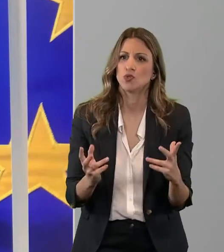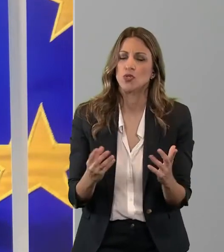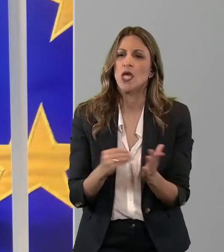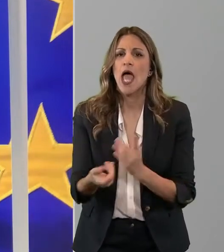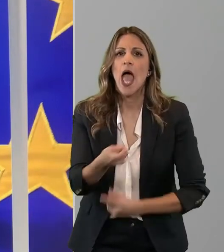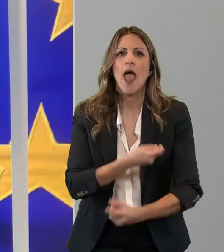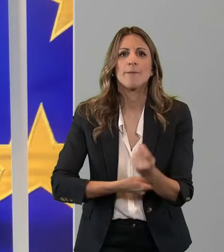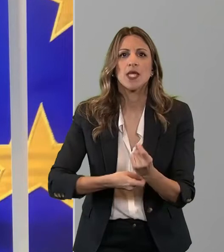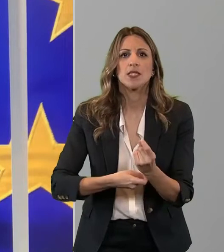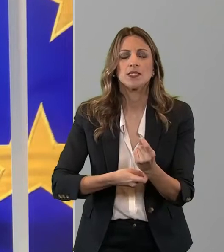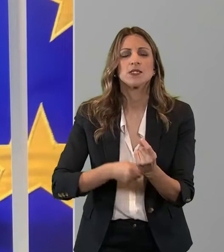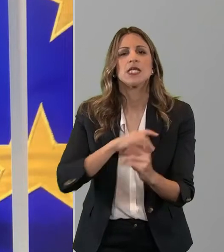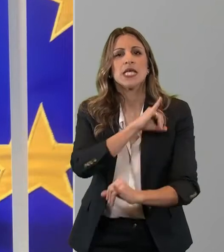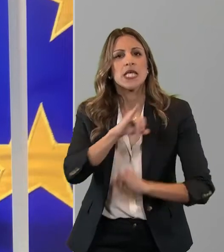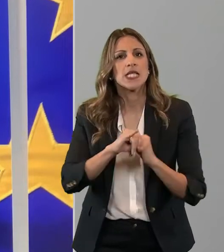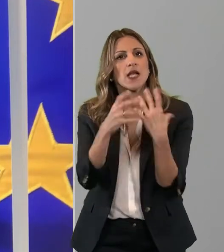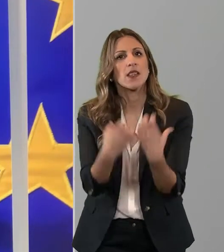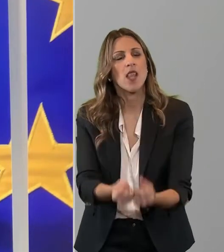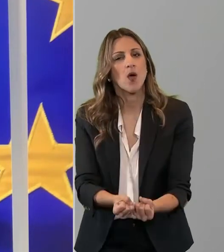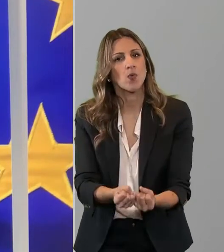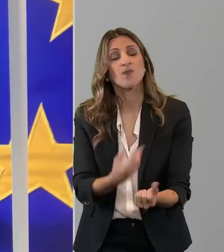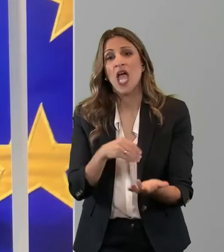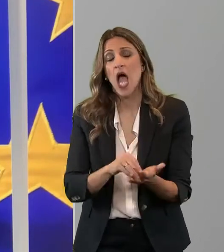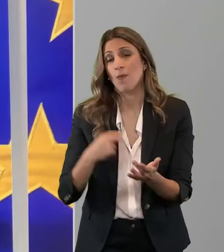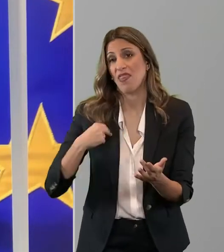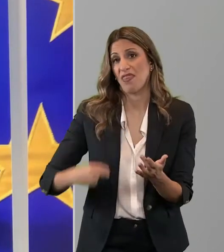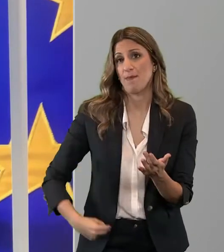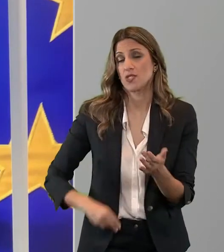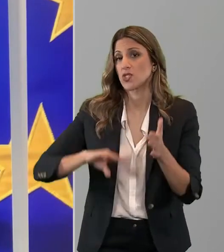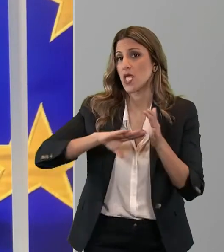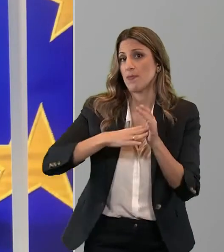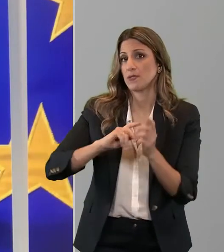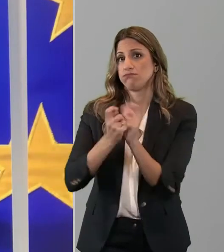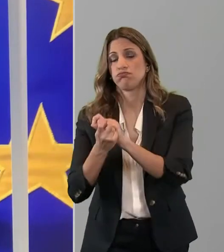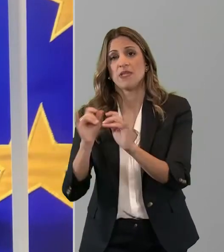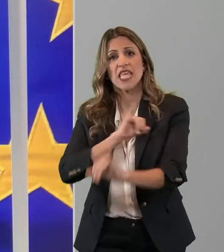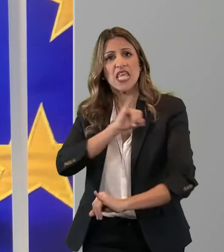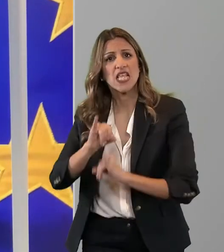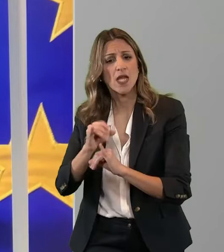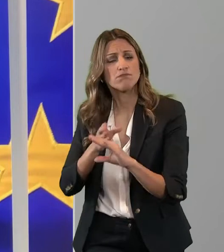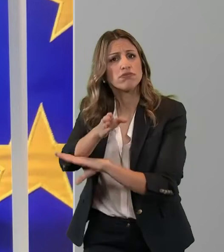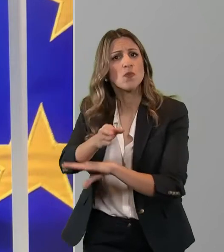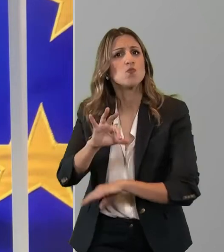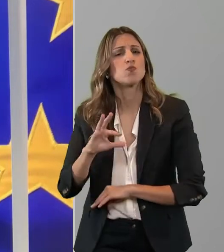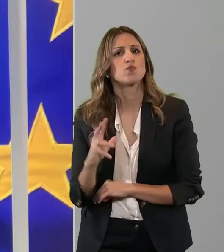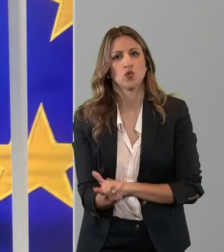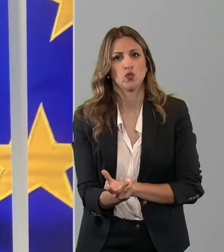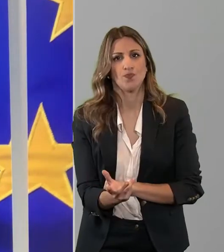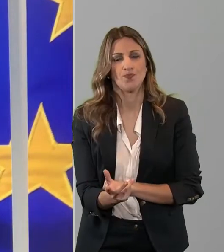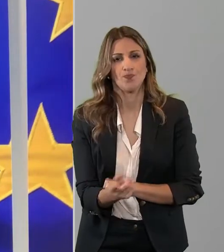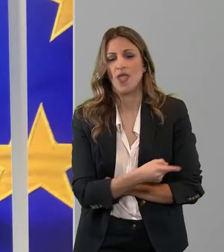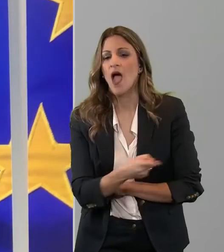των επιχειρήσεων και η ψηφιοποίηση του δημοσίου και των υπηρεσιών του. Η πρόοδος, λοιπόν, προς αυτή